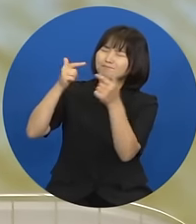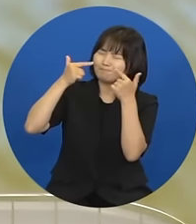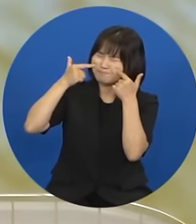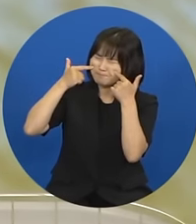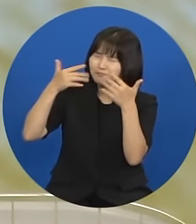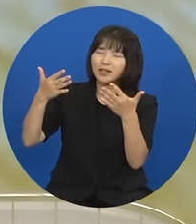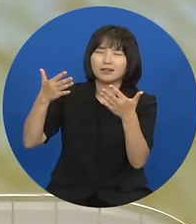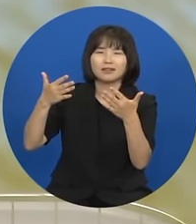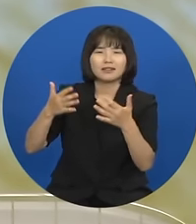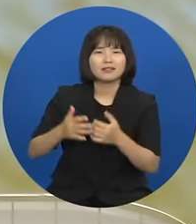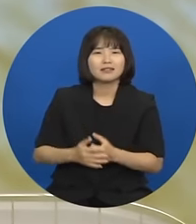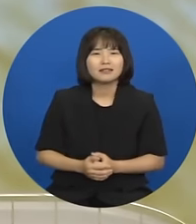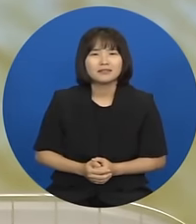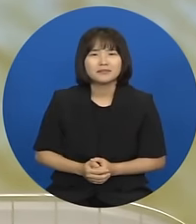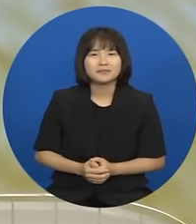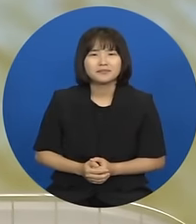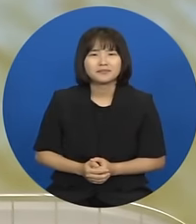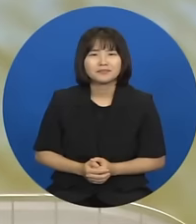분명했던 거예요.